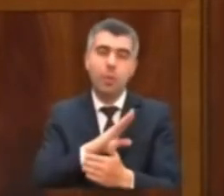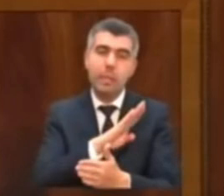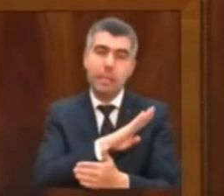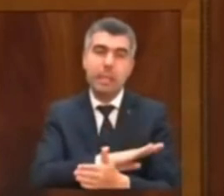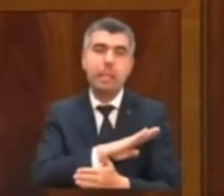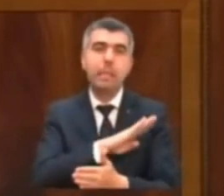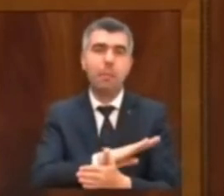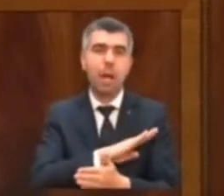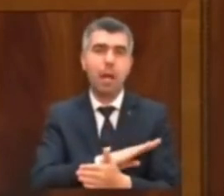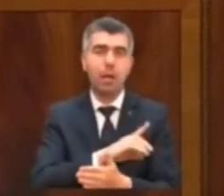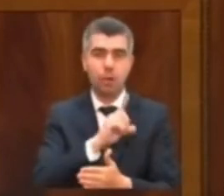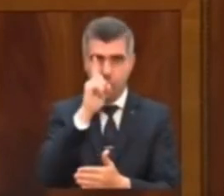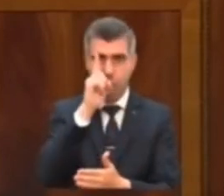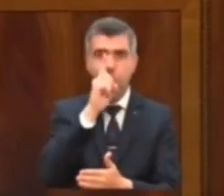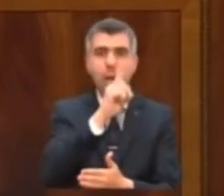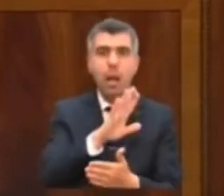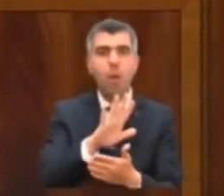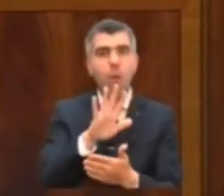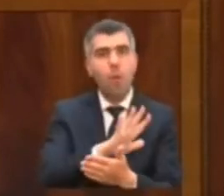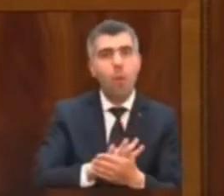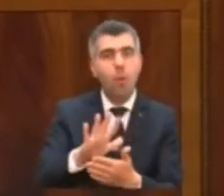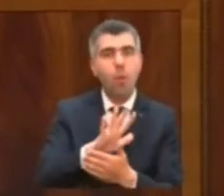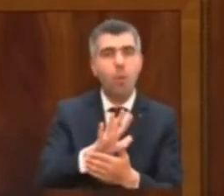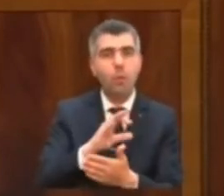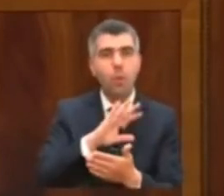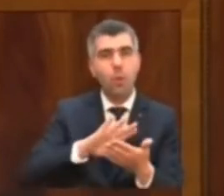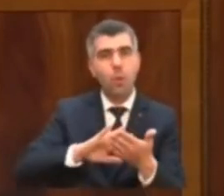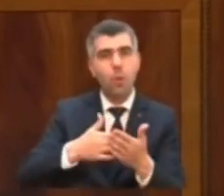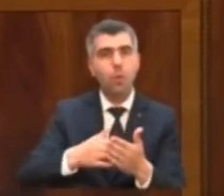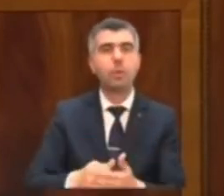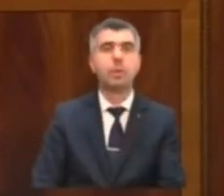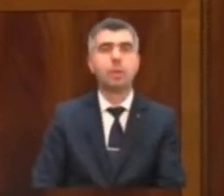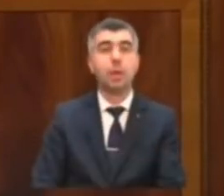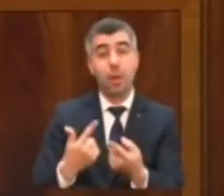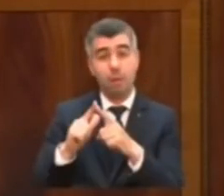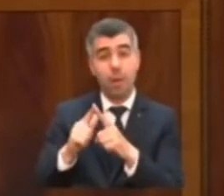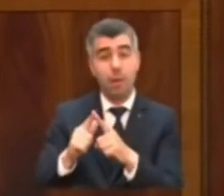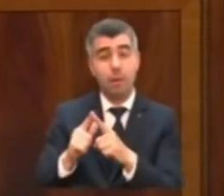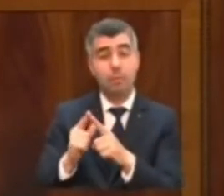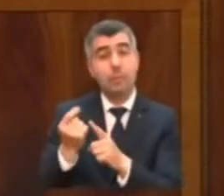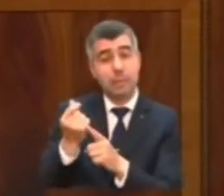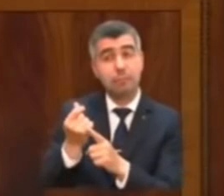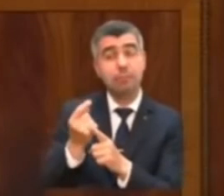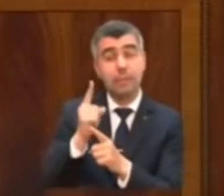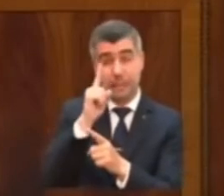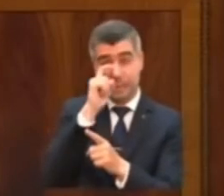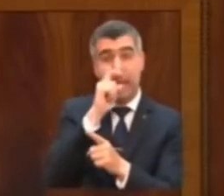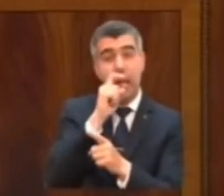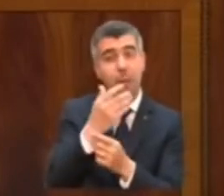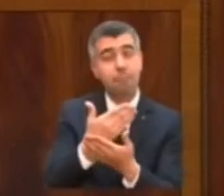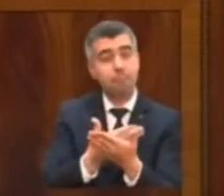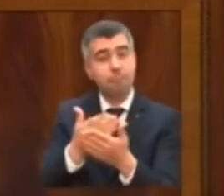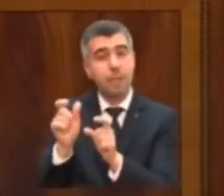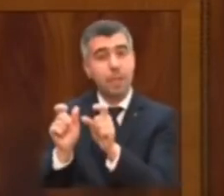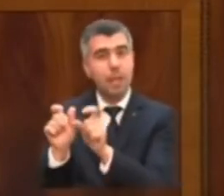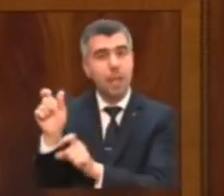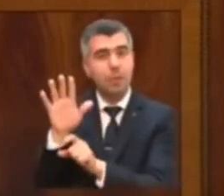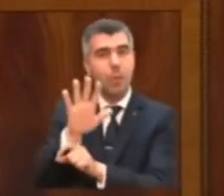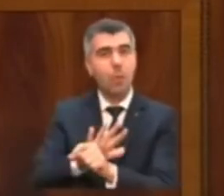حتى نقضيوا على هذا الوباء إن شاء الله، على الرغم من كلفته على المواطنات والمواطنين.